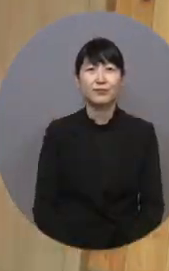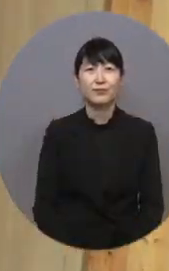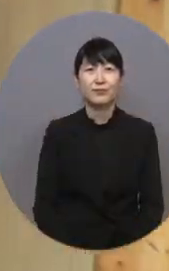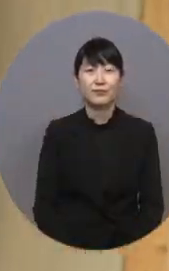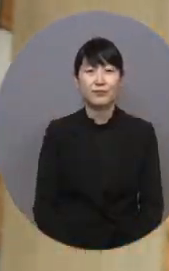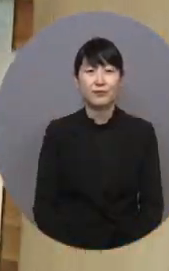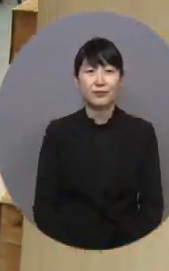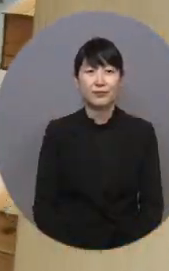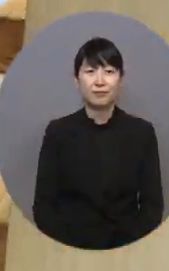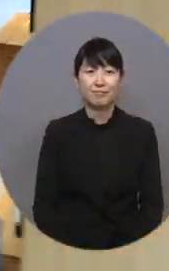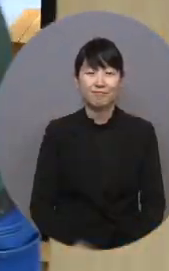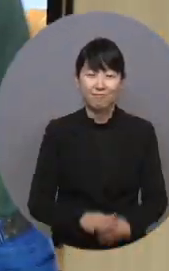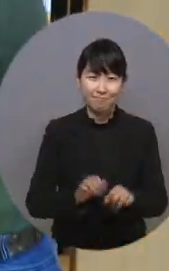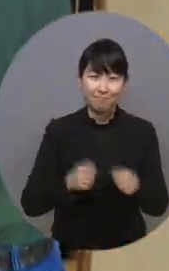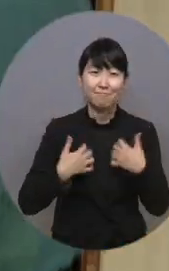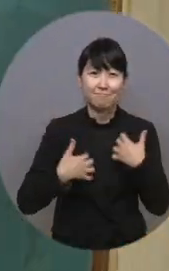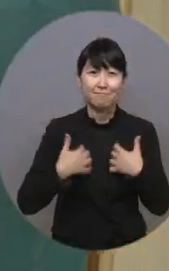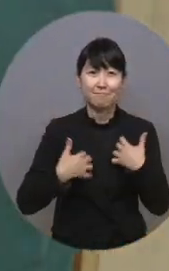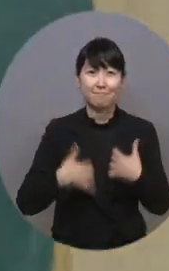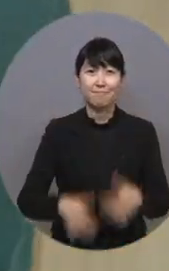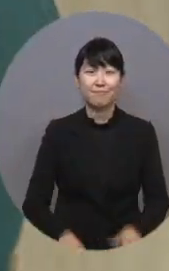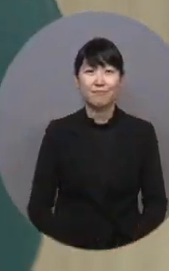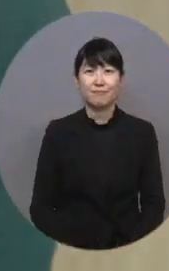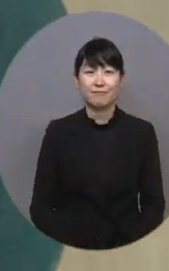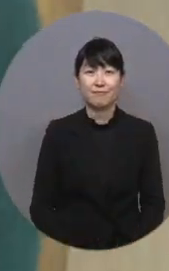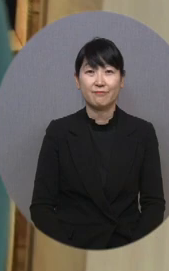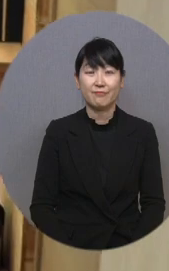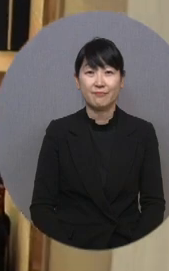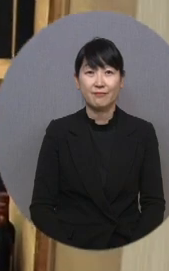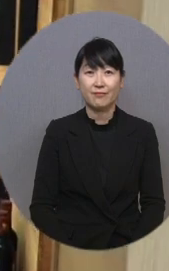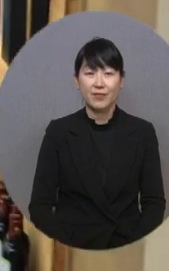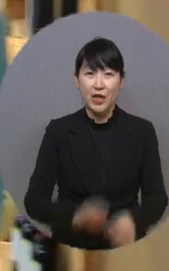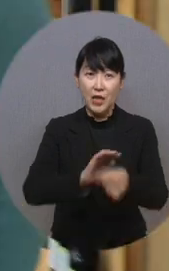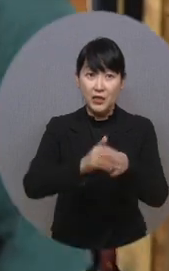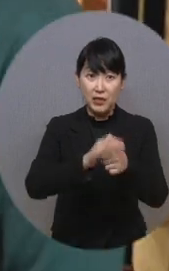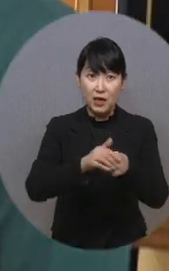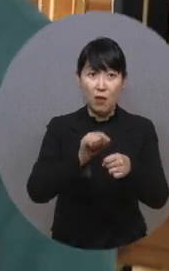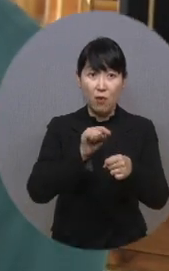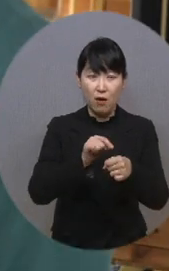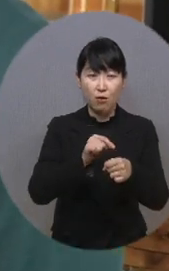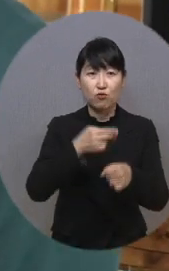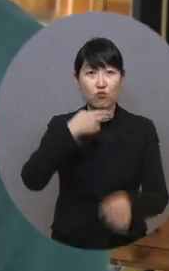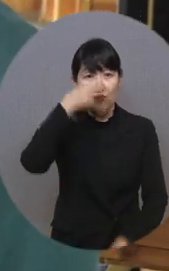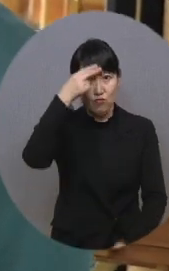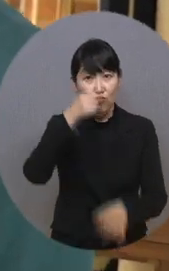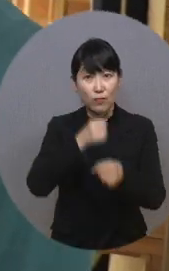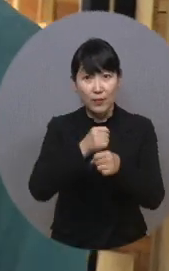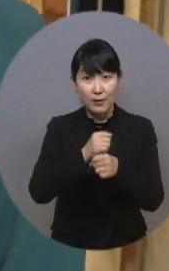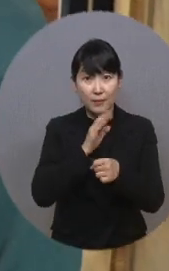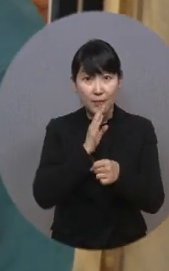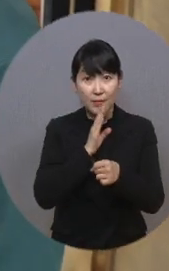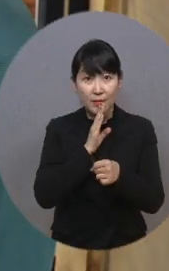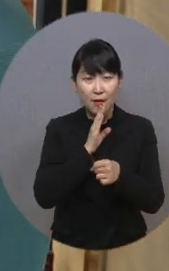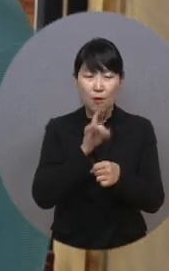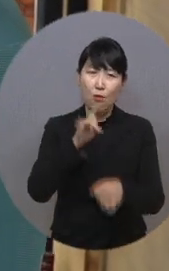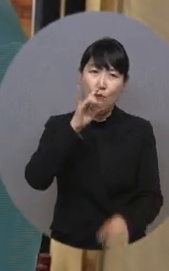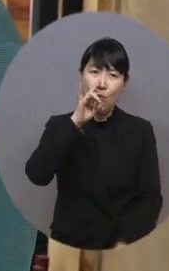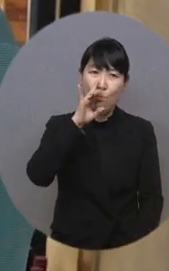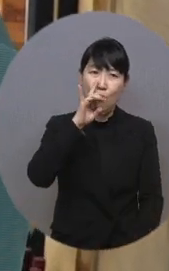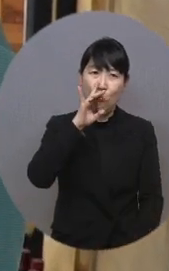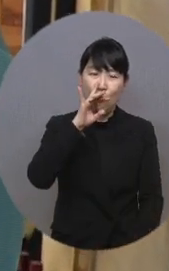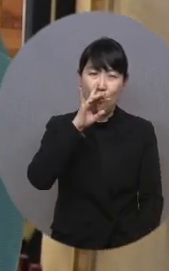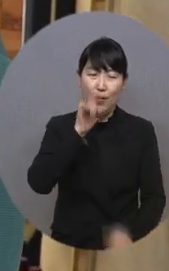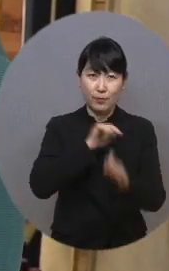어서 오세요. 반갑습니다. 네, 반갑습니다. 저희 사과로 술을 만든다 그래서 네. 제가 너무 궁금해가지고